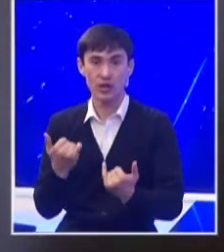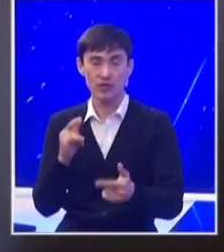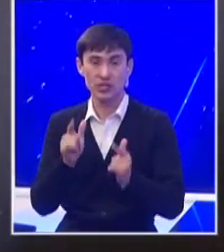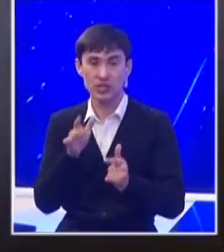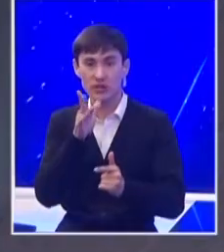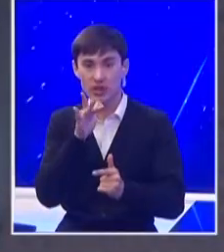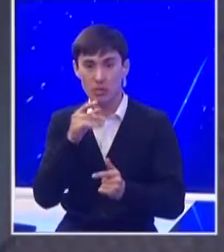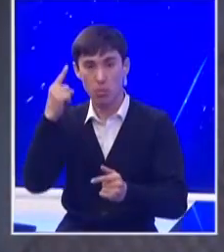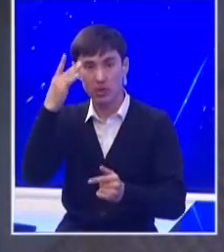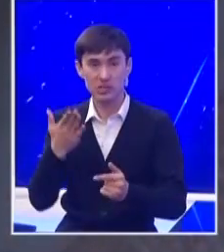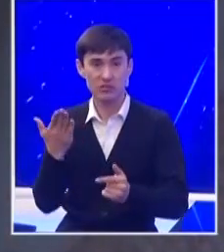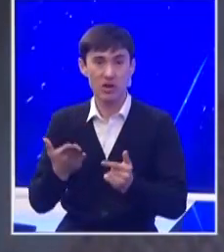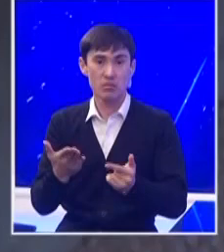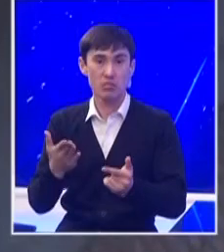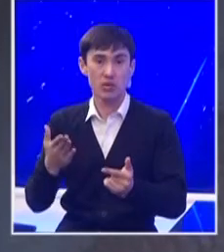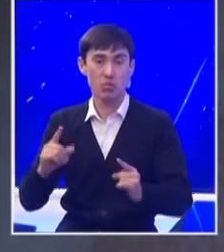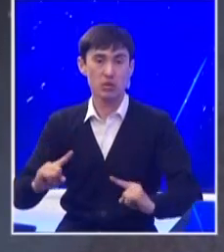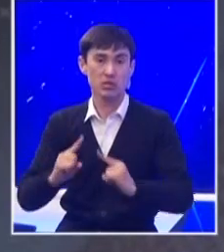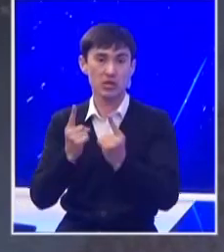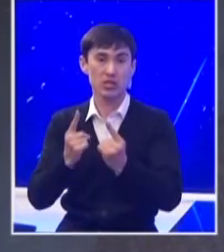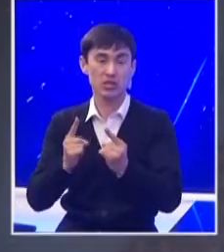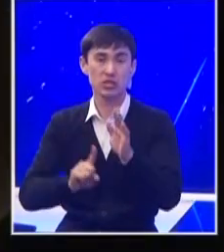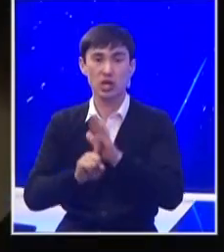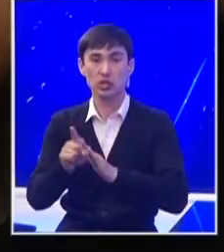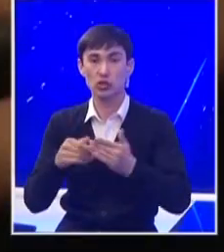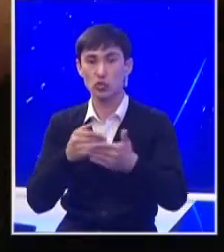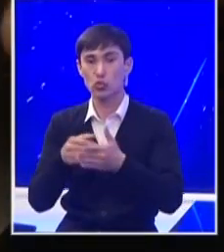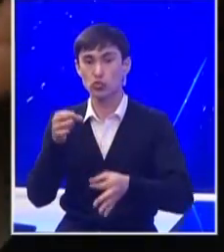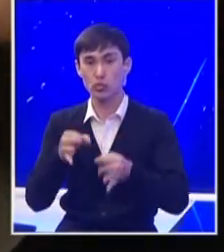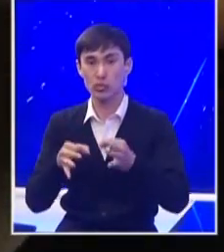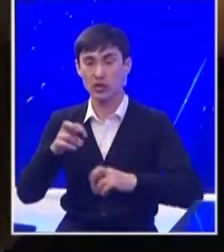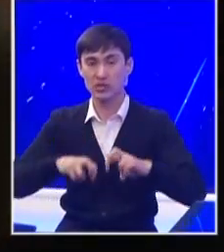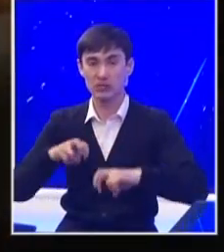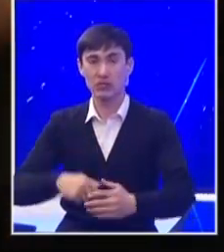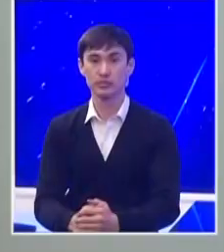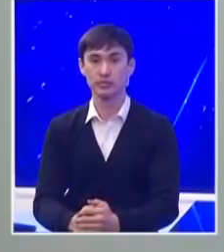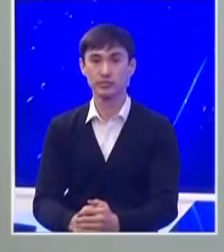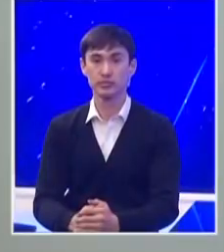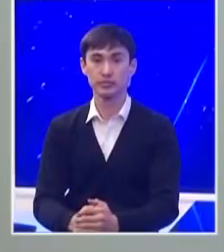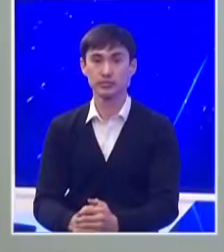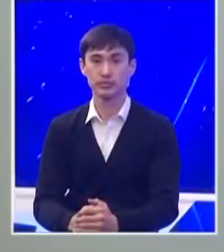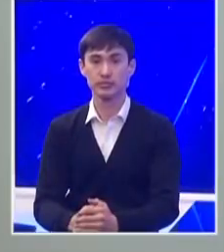В настоящее время подозреваемый находится под стражей. Начато досудебное расследование.